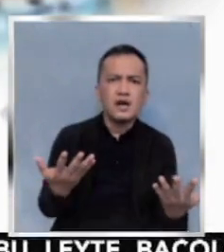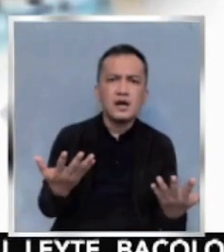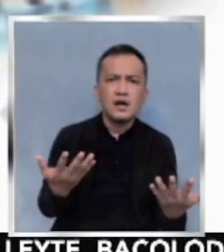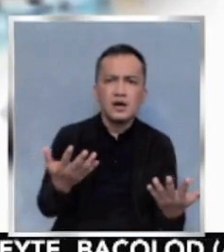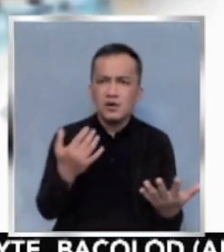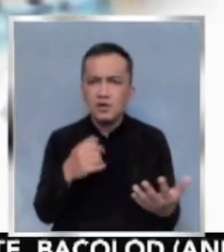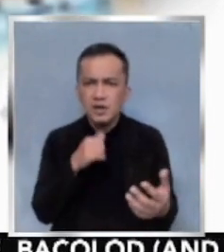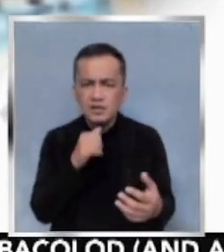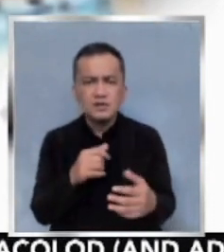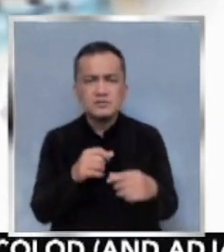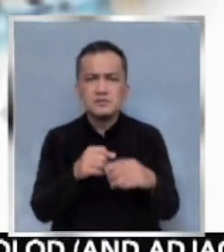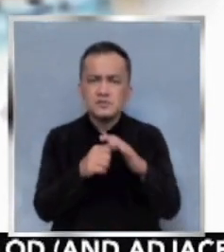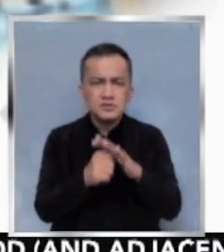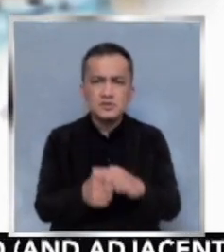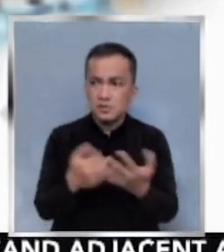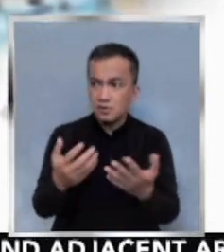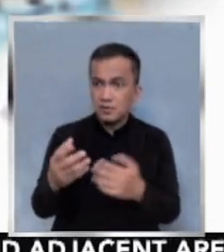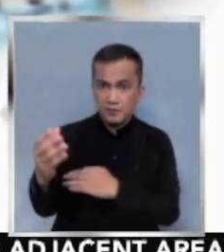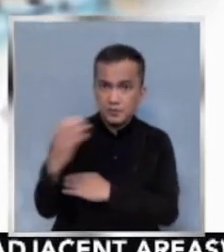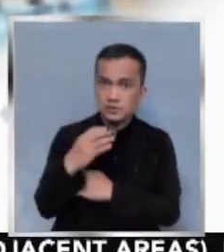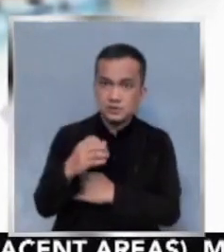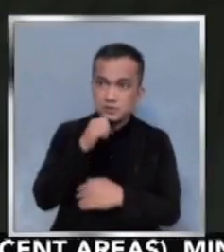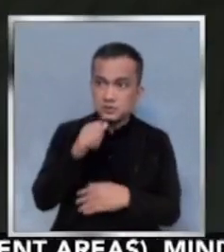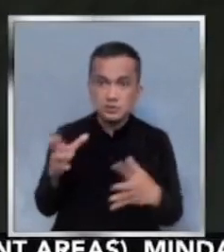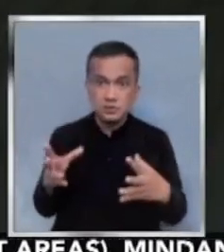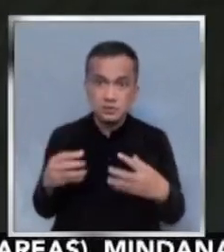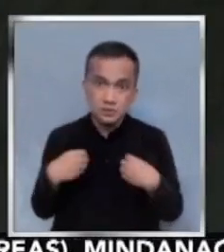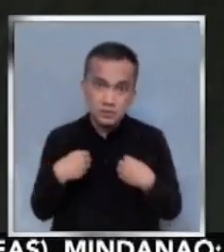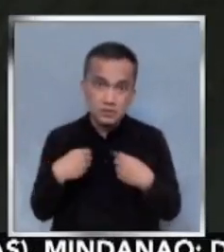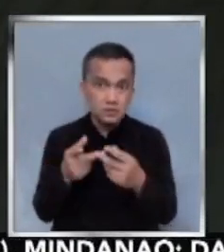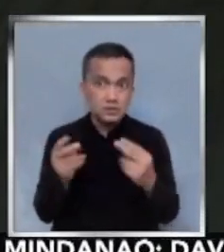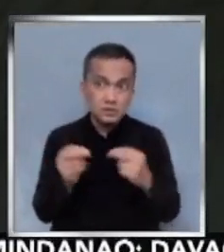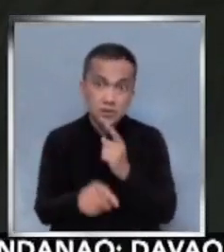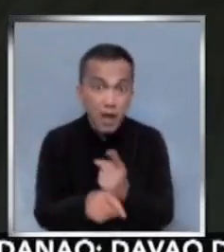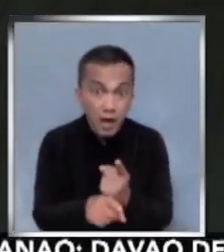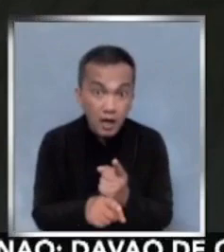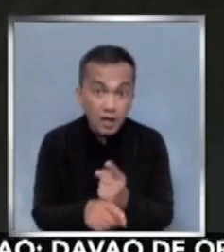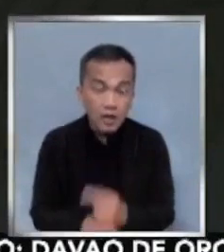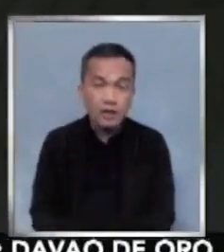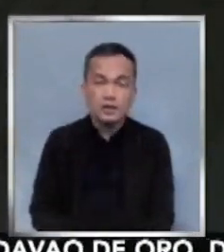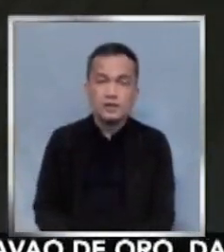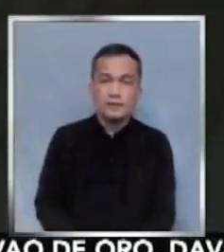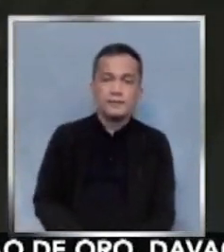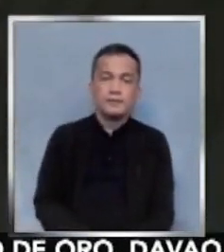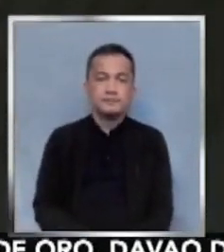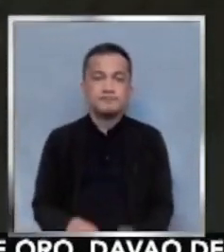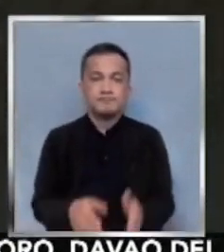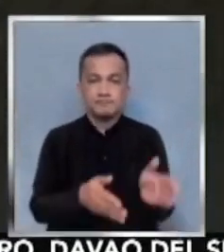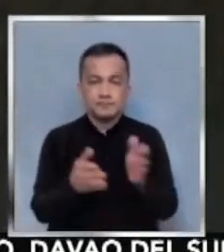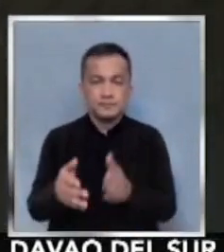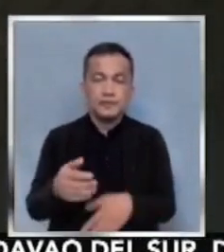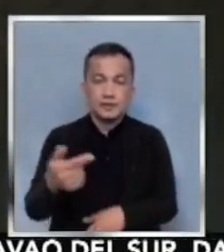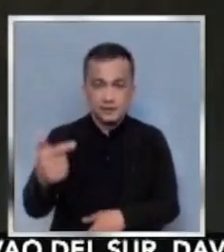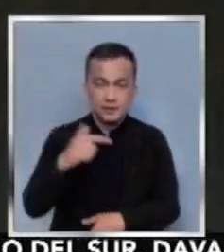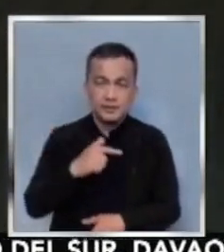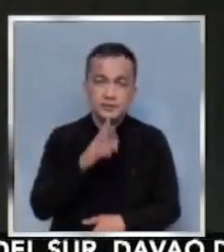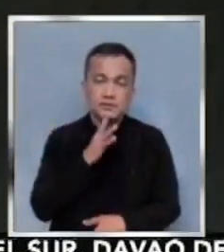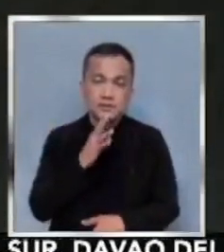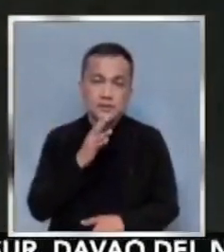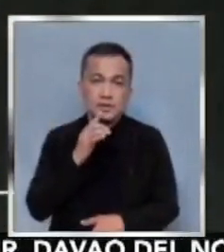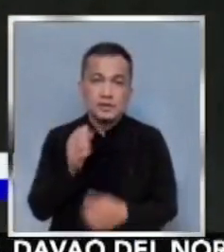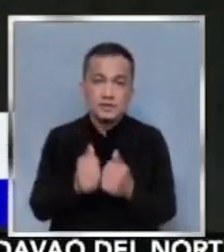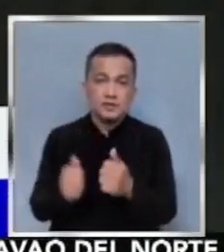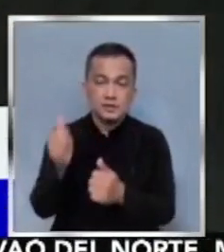Di ko may ganong pressure, di ko natinit yung position, di ba? Katunayan, handa raw kausapin ni incoming BIR chief Guillermo si President-elect